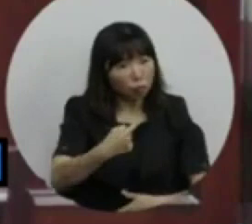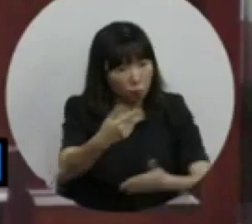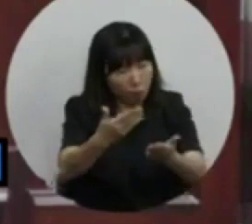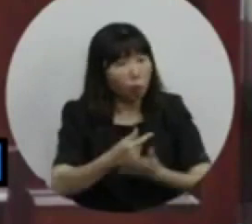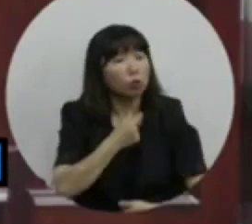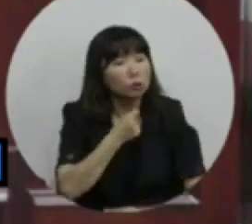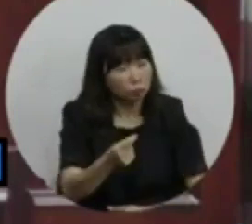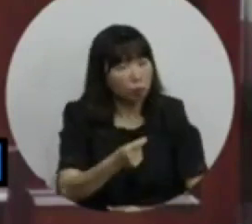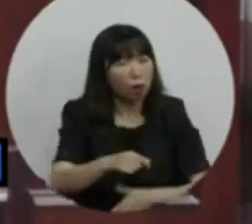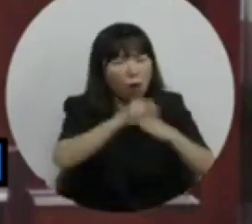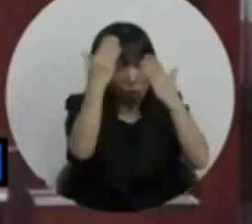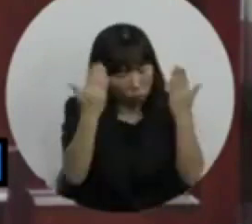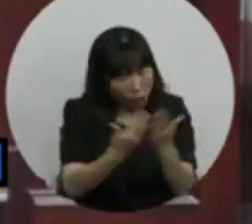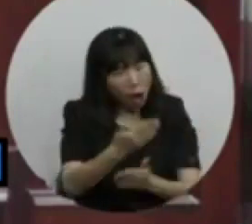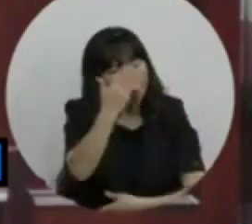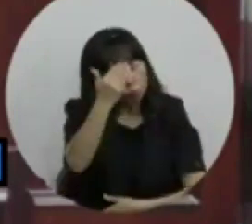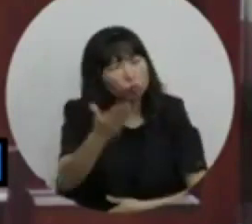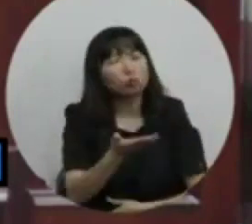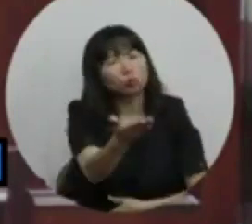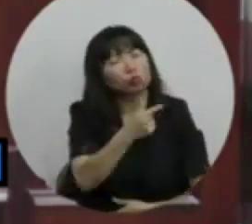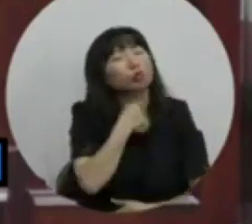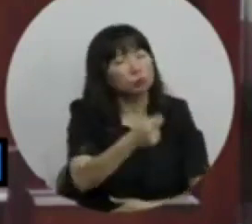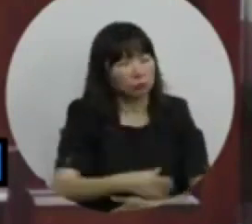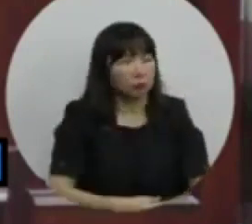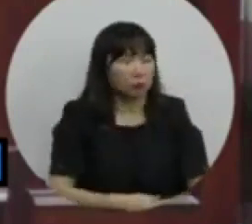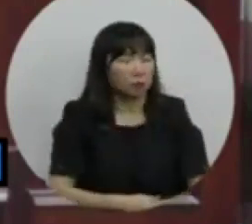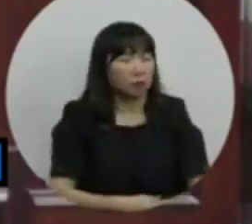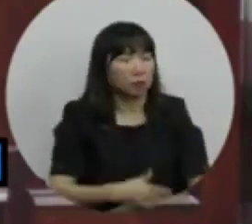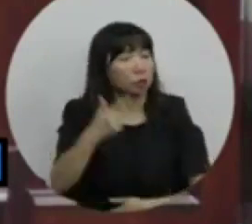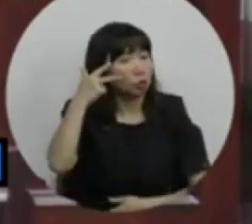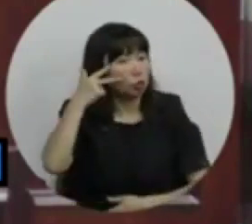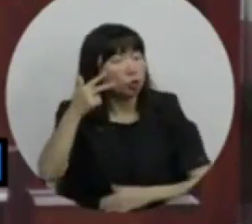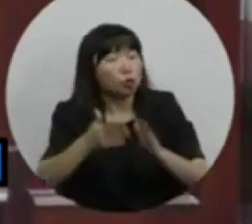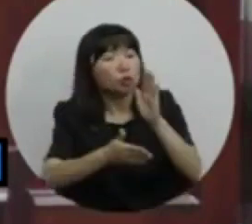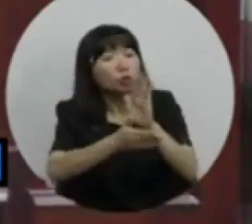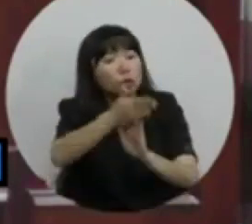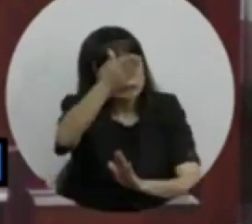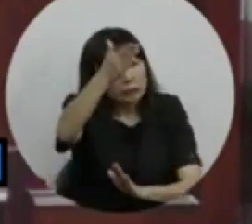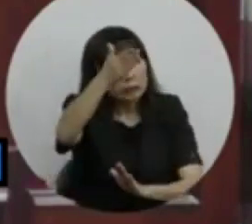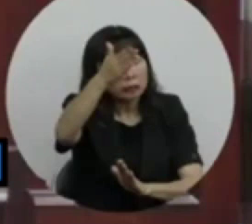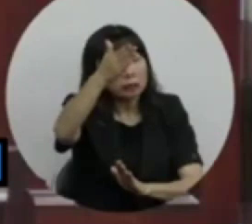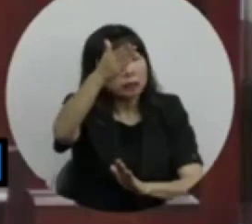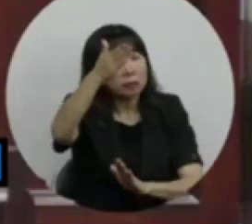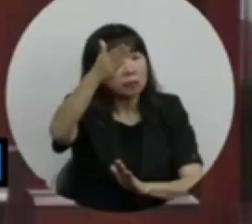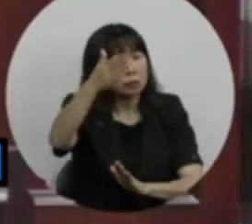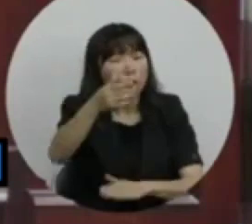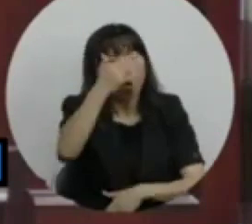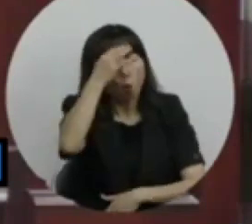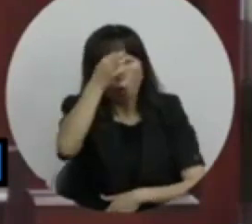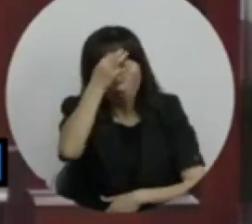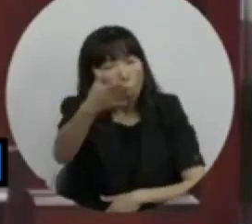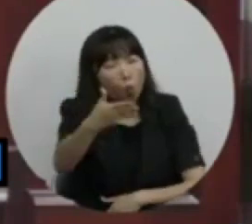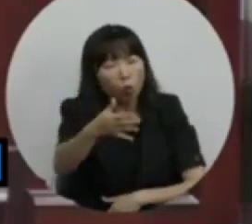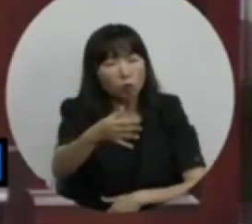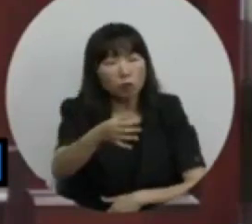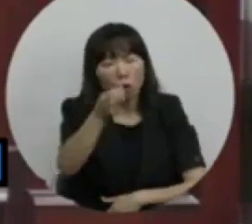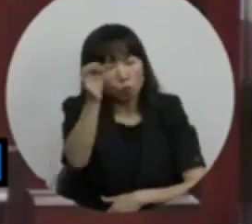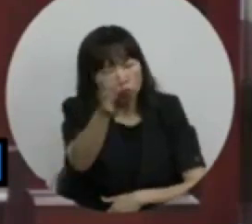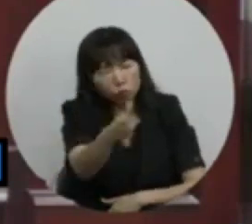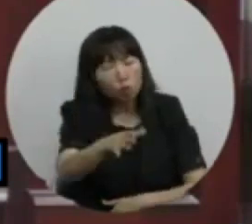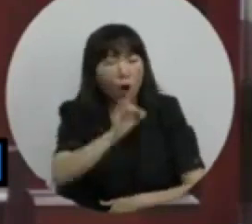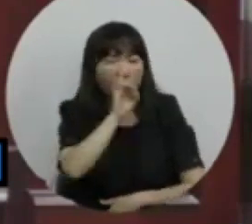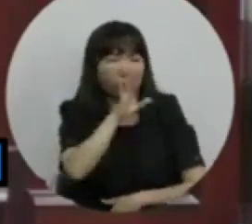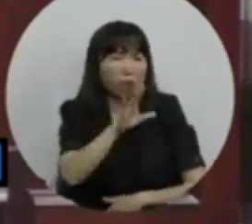싶지. 법에 그렇게 정했고, 대다수 동호인들이 공짜는 안 된다.